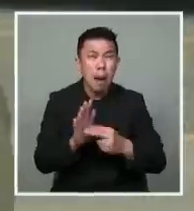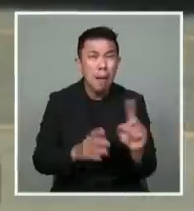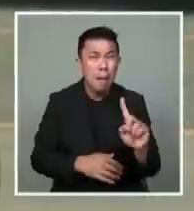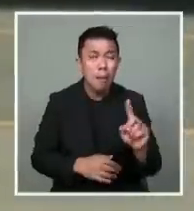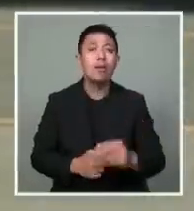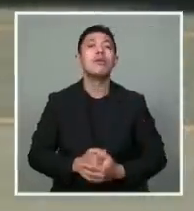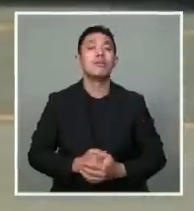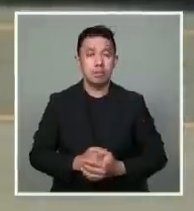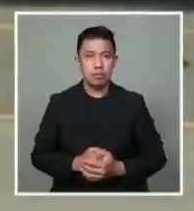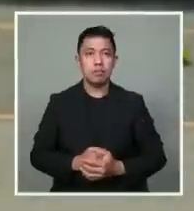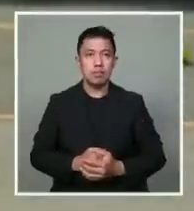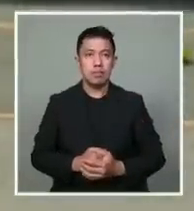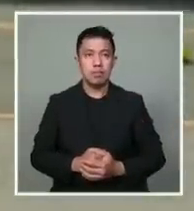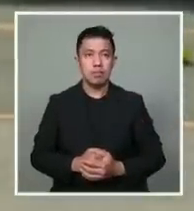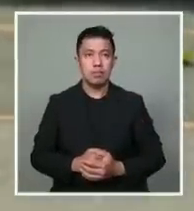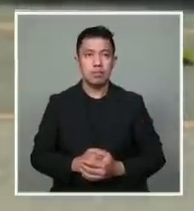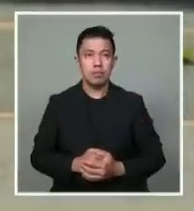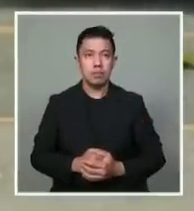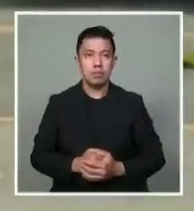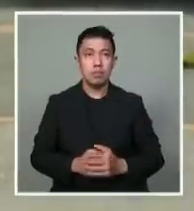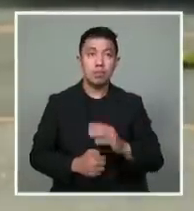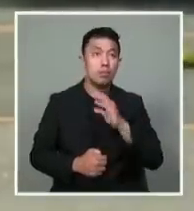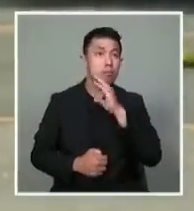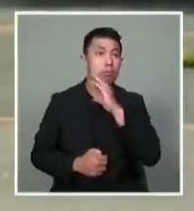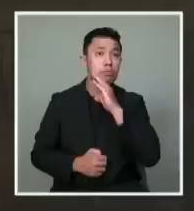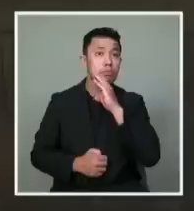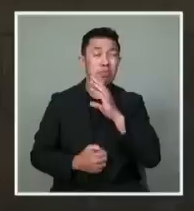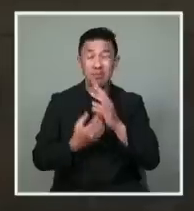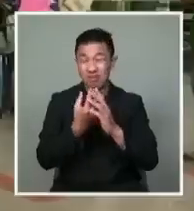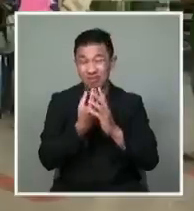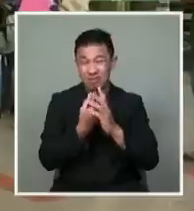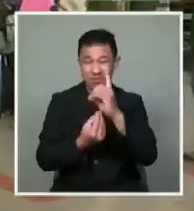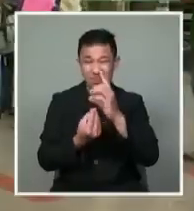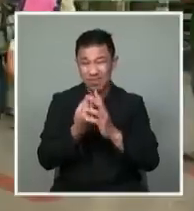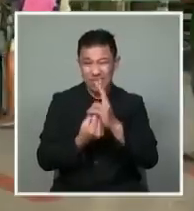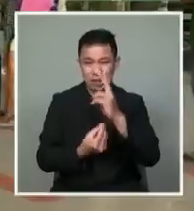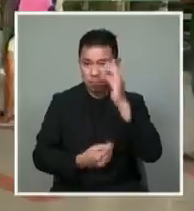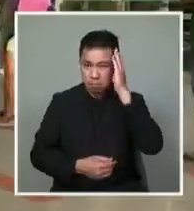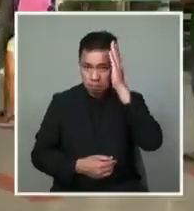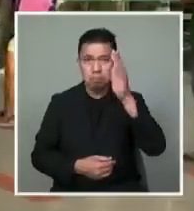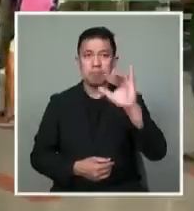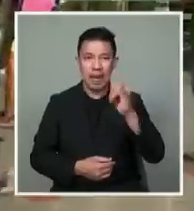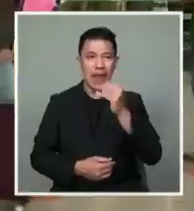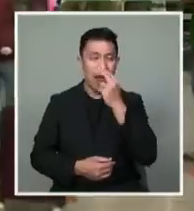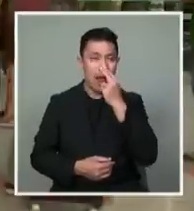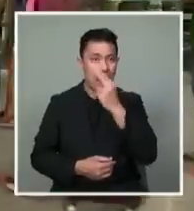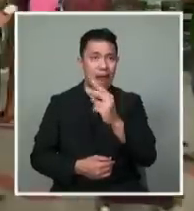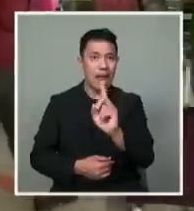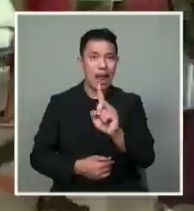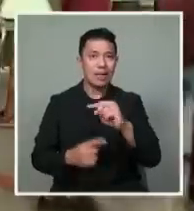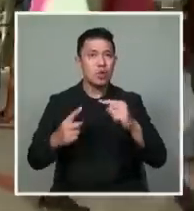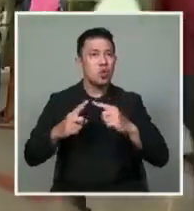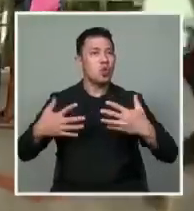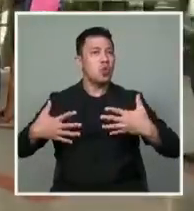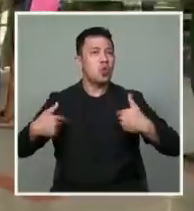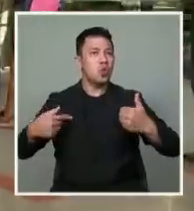ไรมันหมายความว่าถ้าเกิดไม่กี่สัปดาห์ต่อจากนี้ค่ะเราน่าจะได้เห็นผลของการสังสรร